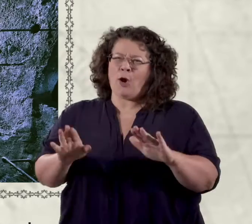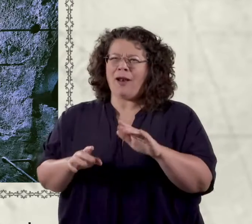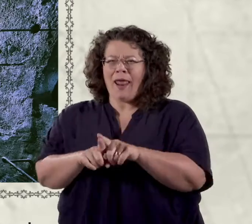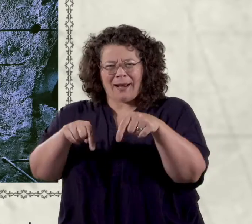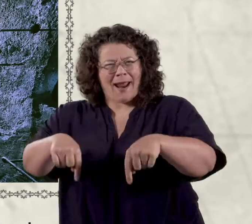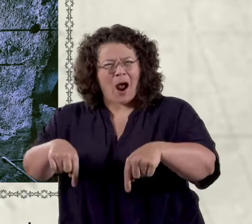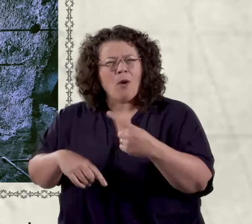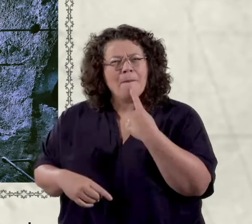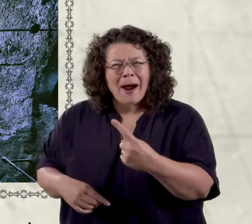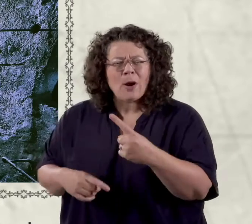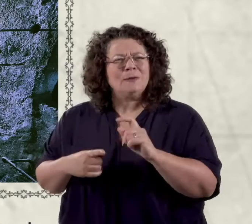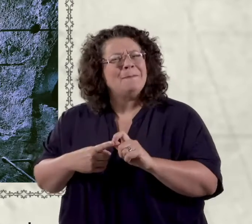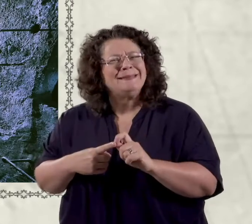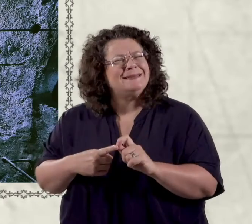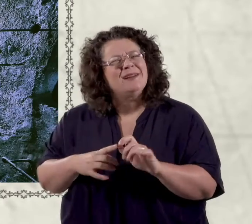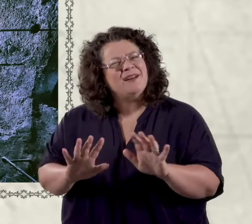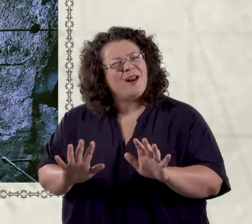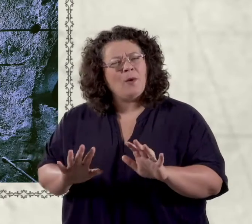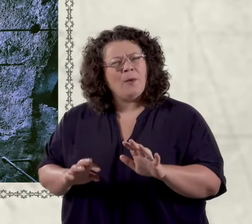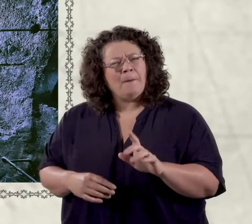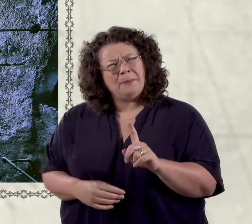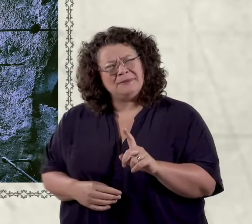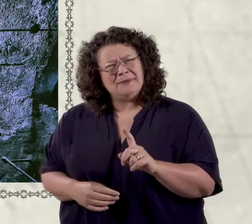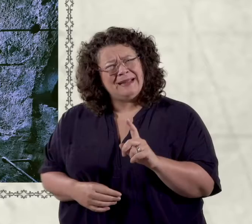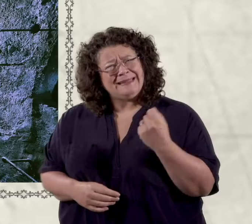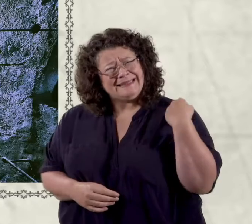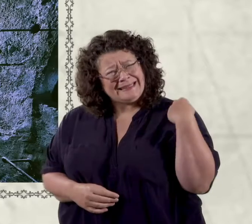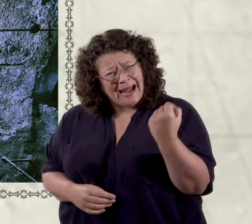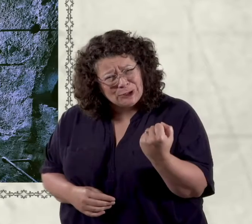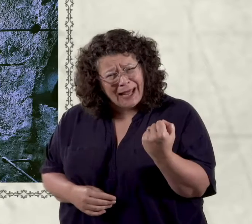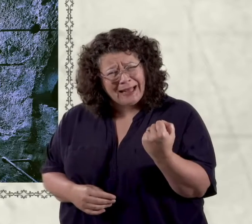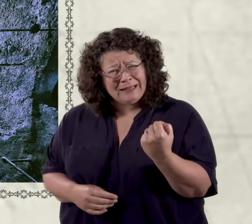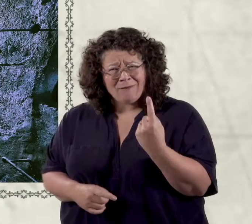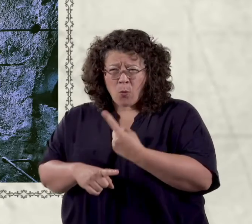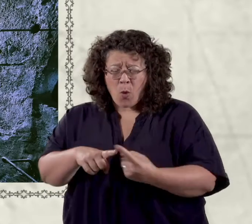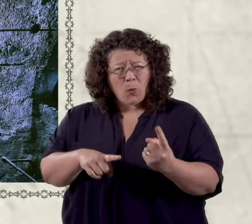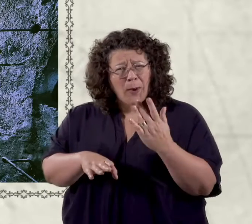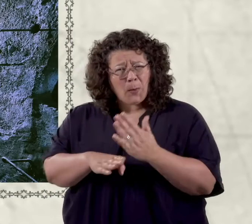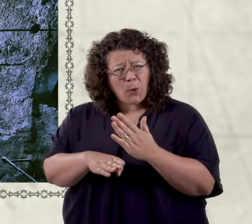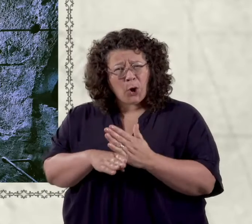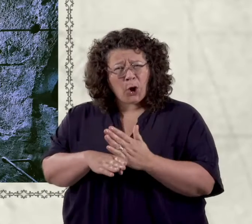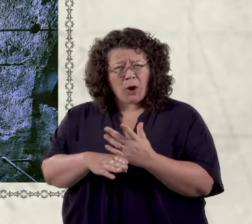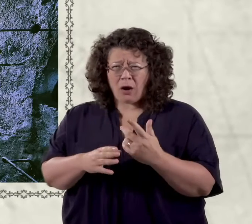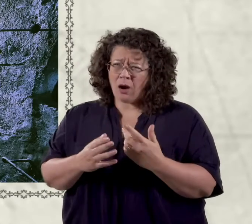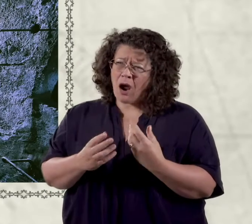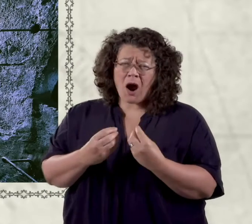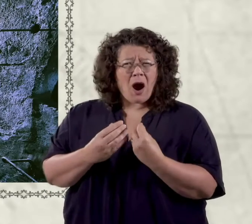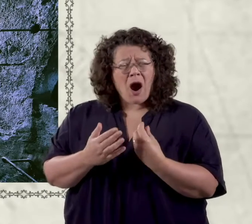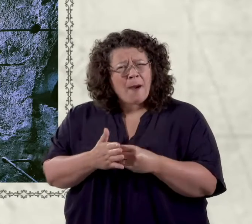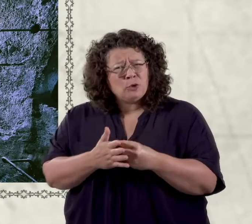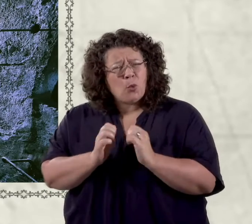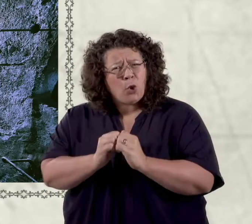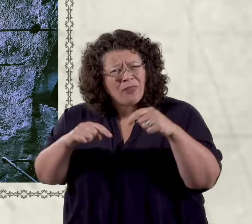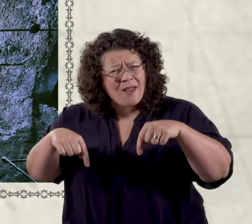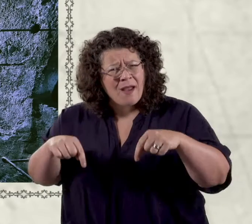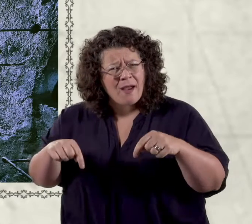dych chi'n defnyddio. Felly tybed beth yw werth 10 swllt mewn arian heddi? Wel, yn gwybod mae 1 swllt